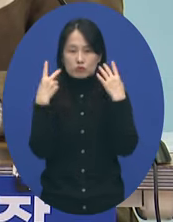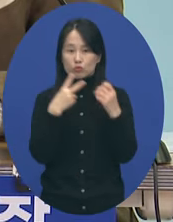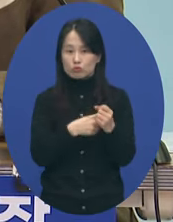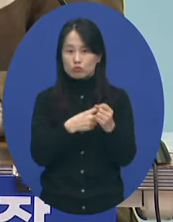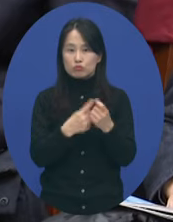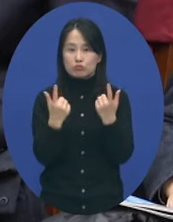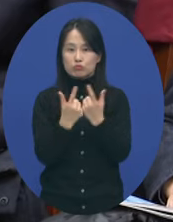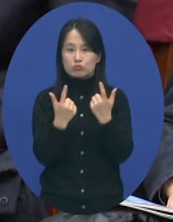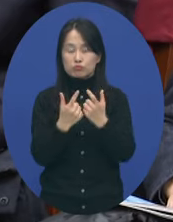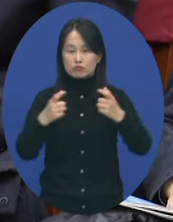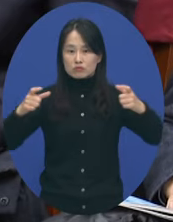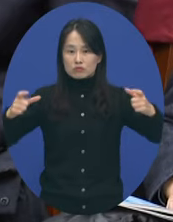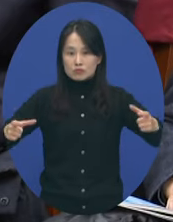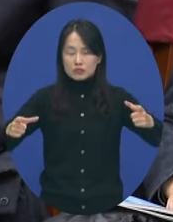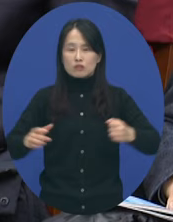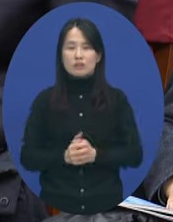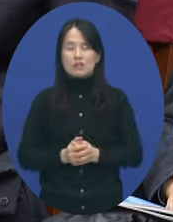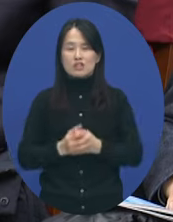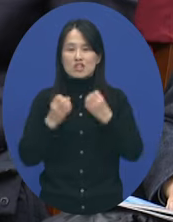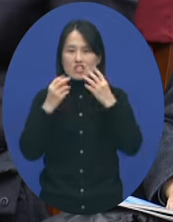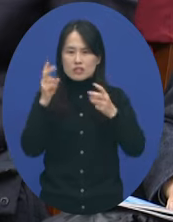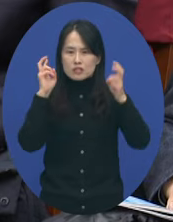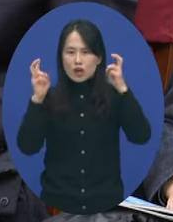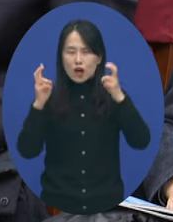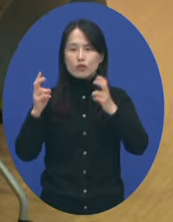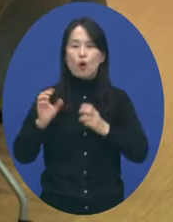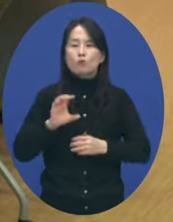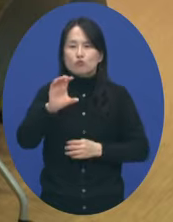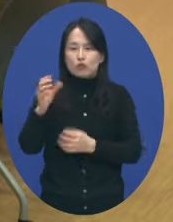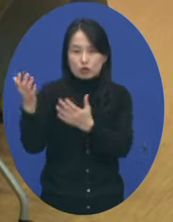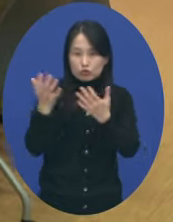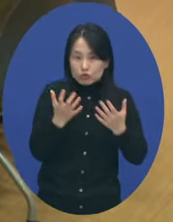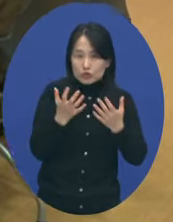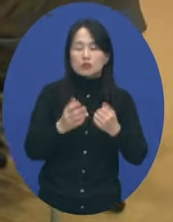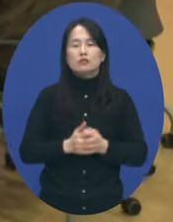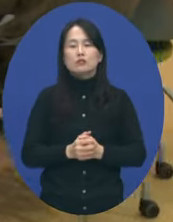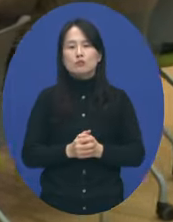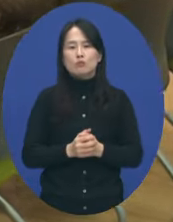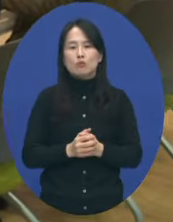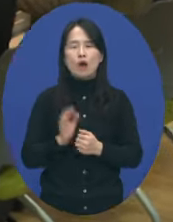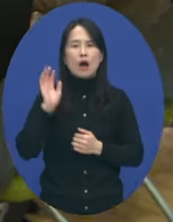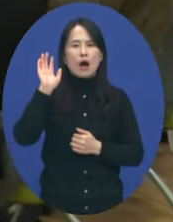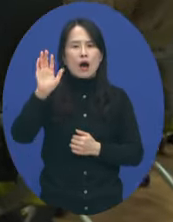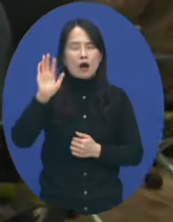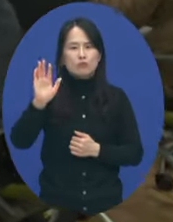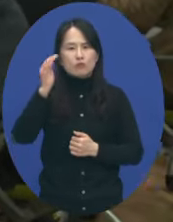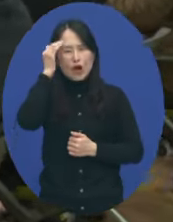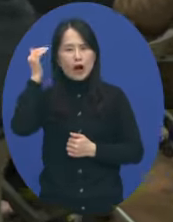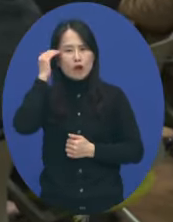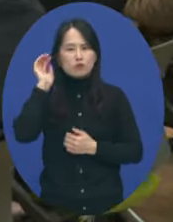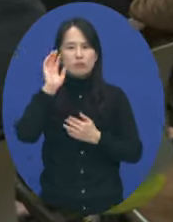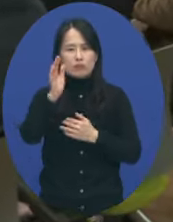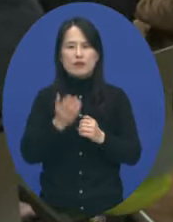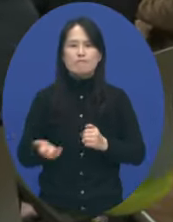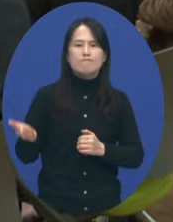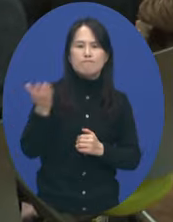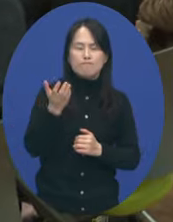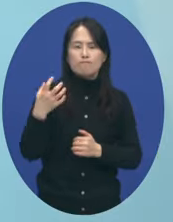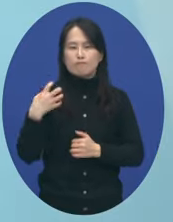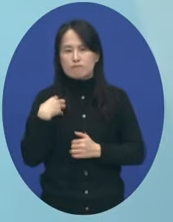북부가 신산업 기업들의 투자 유치와 기존 산업의 고도화로 대한민국 미래를 견인해야 한다는 뜻을